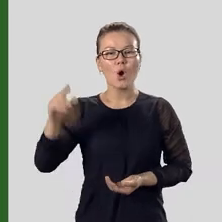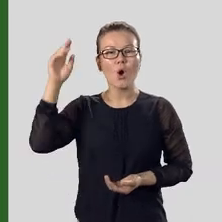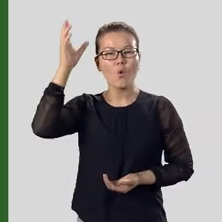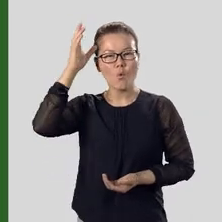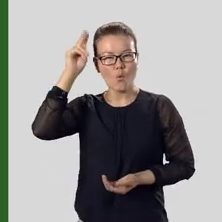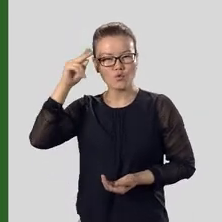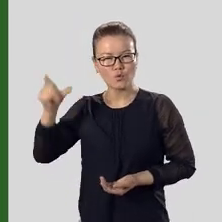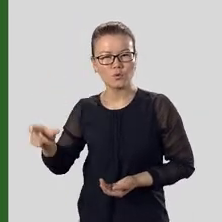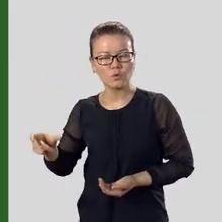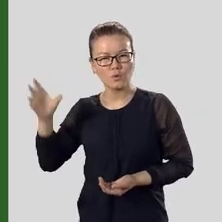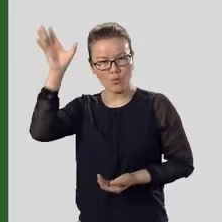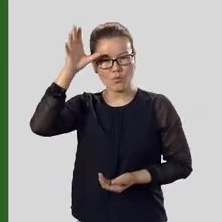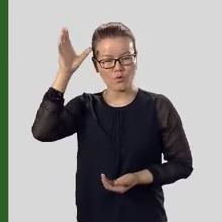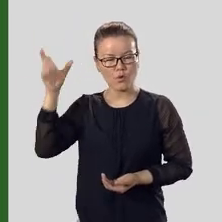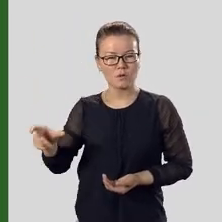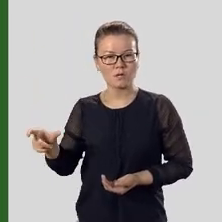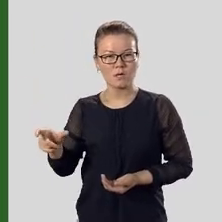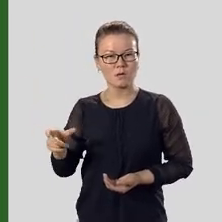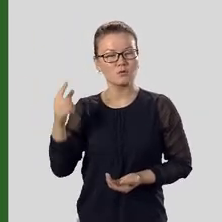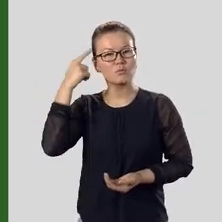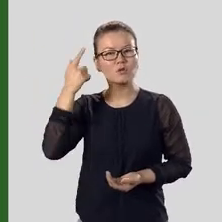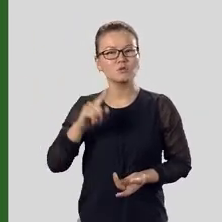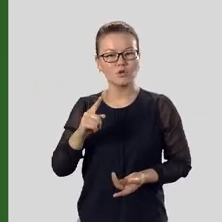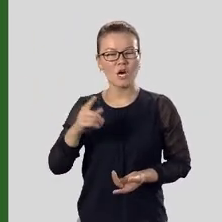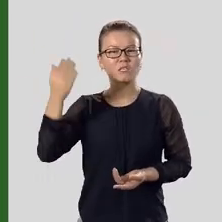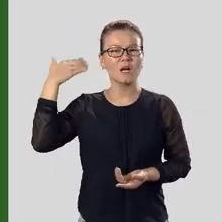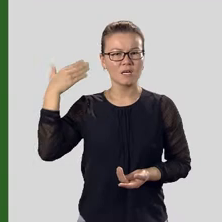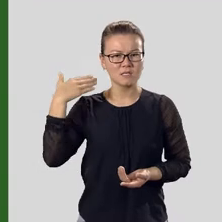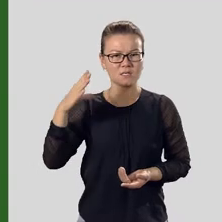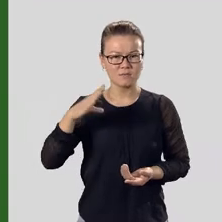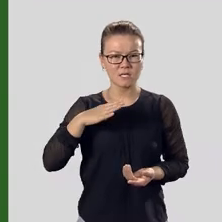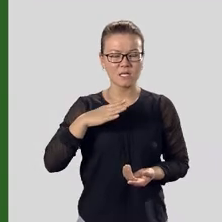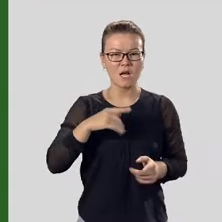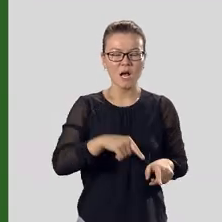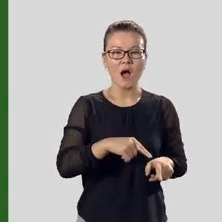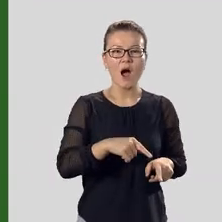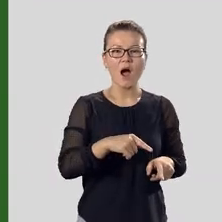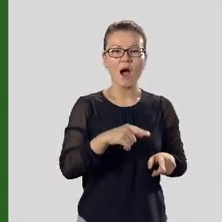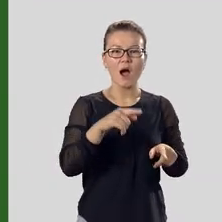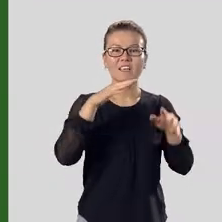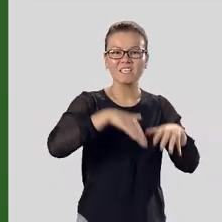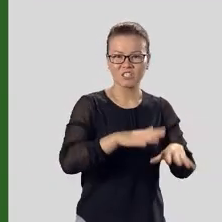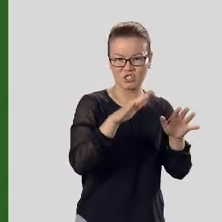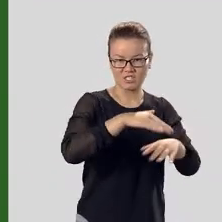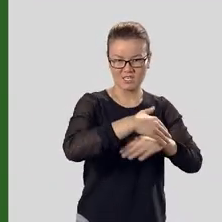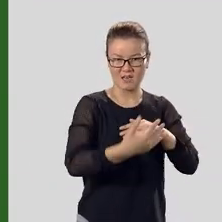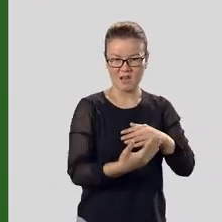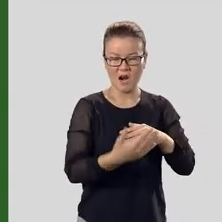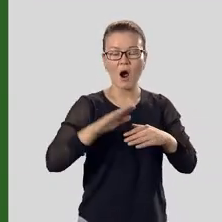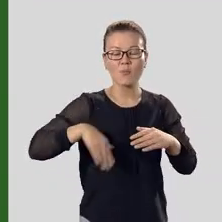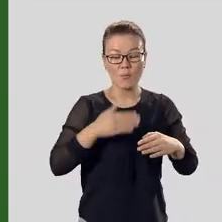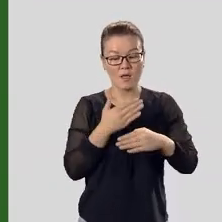Ученые предполагают, сначала на Земле образовалась древняя океаническая кора. Позднее